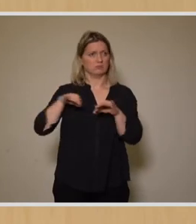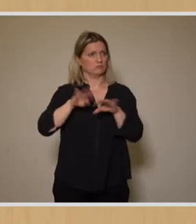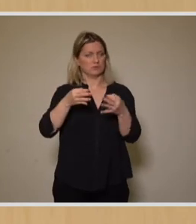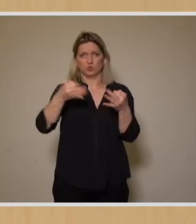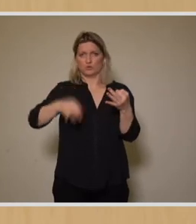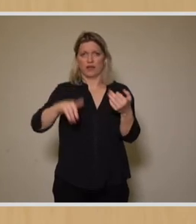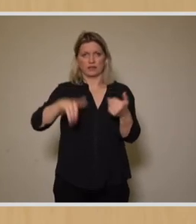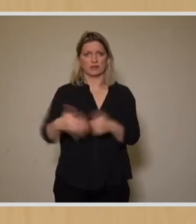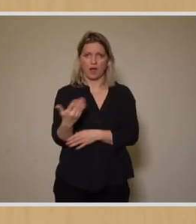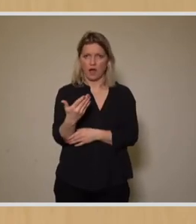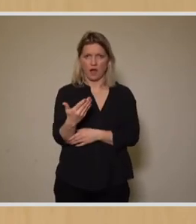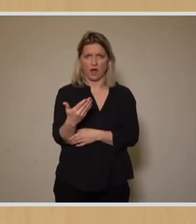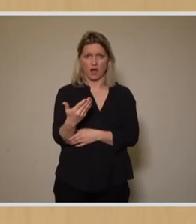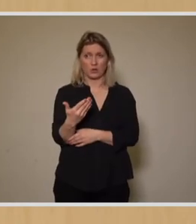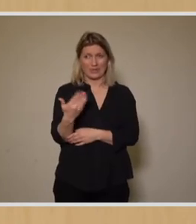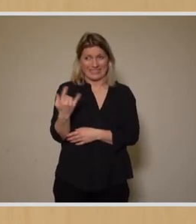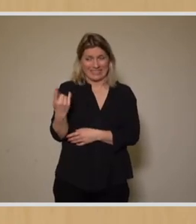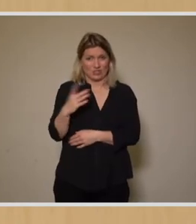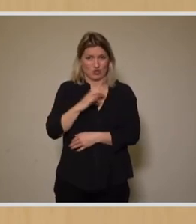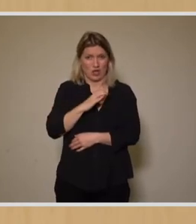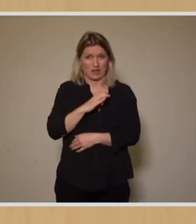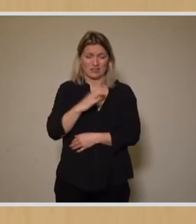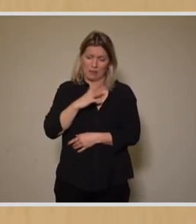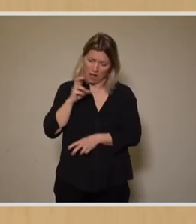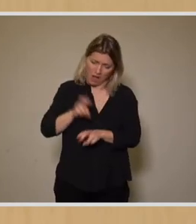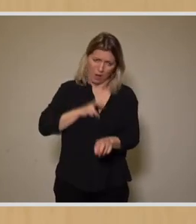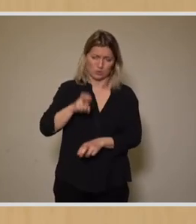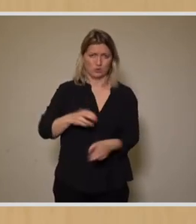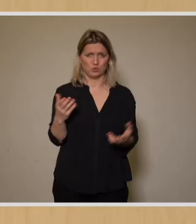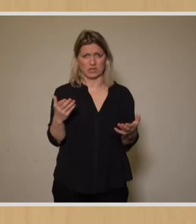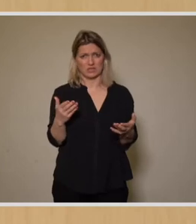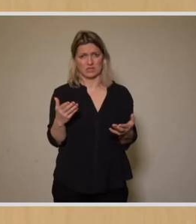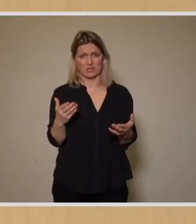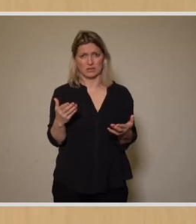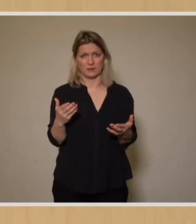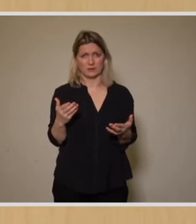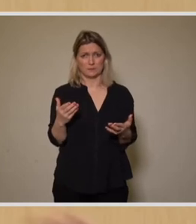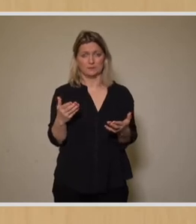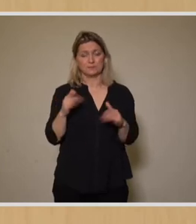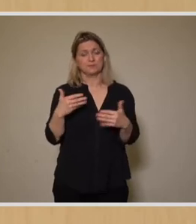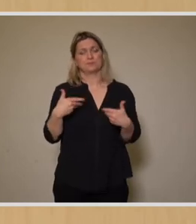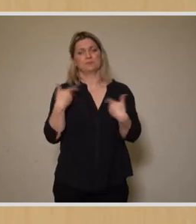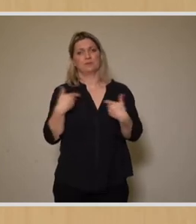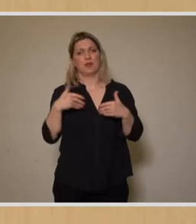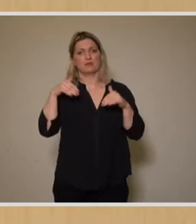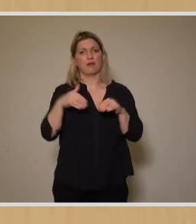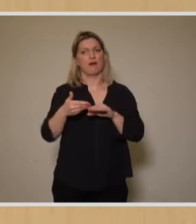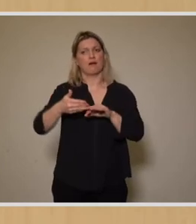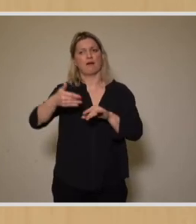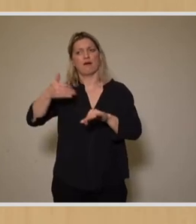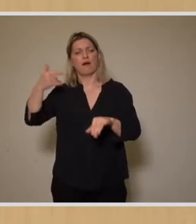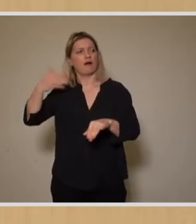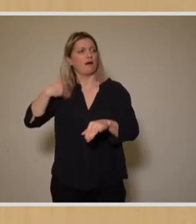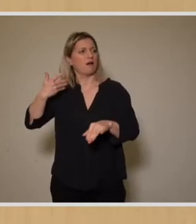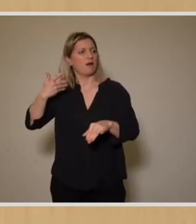besteht und dieses Fenster, diese Chance sollten wir jetzt nutzen. Und ich freue mich sehr, dass der Druck, den wir in den vergangenen Monaten